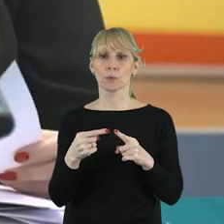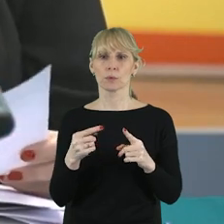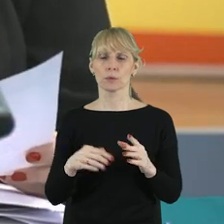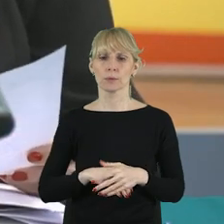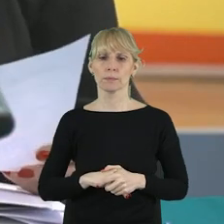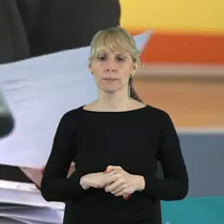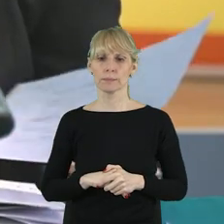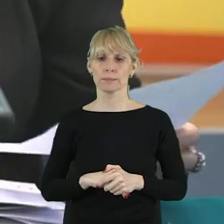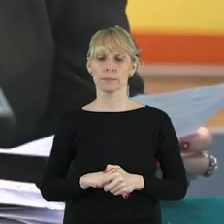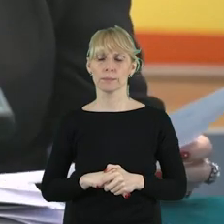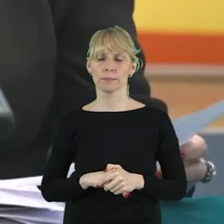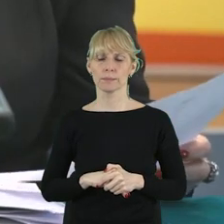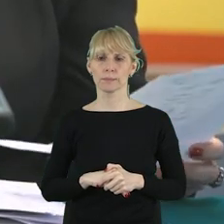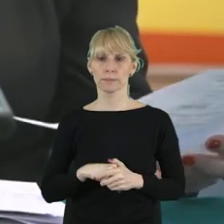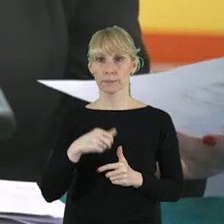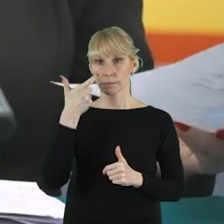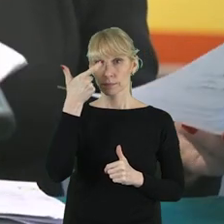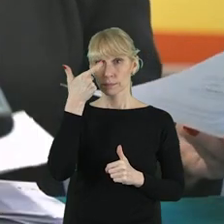Wolne wnioski.